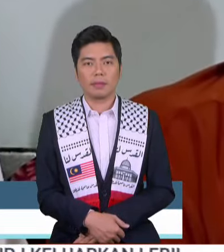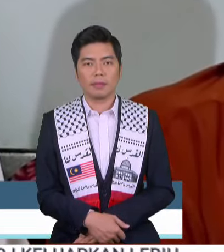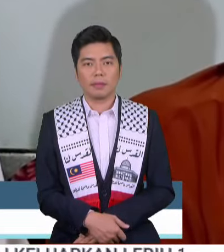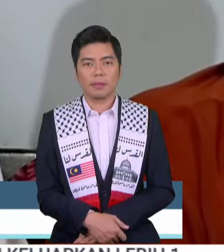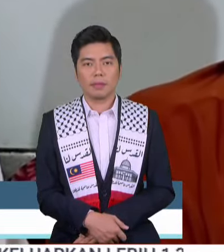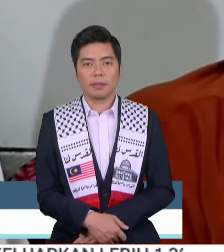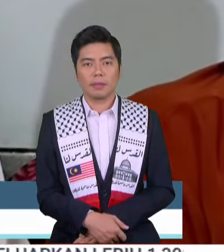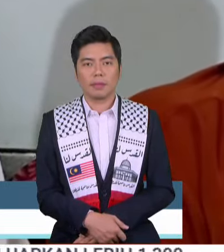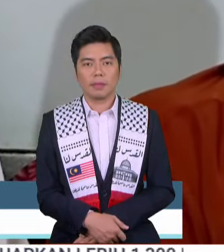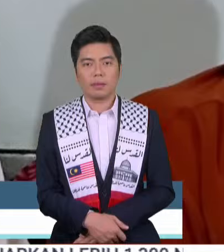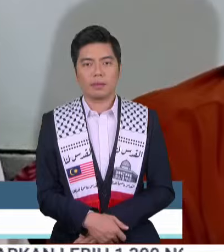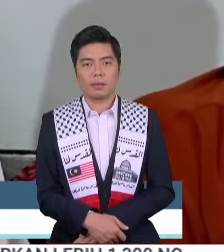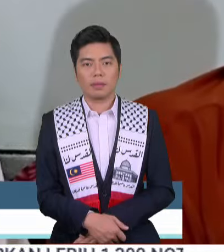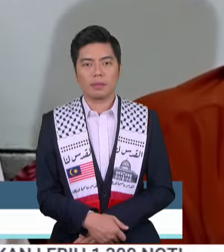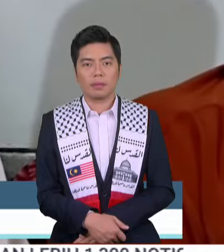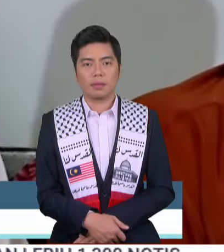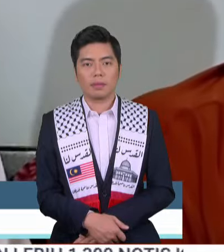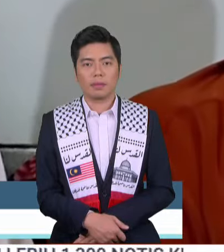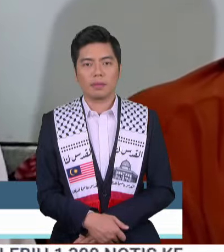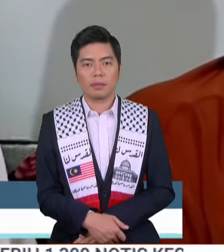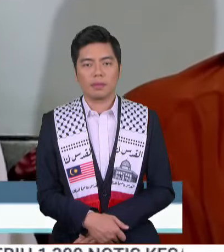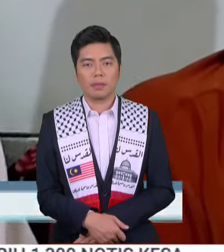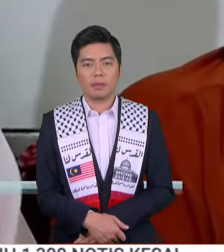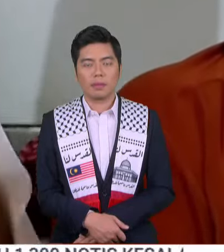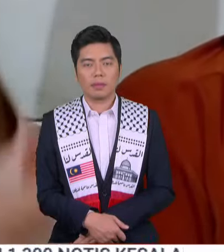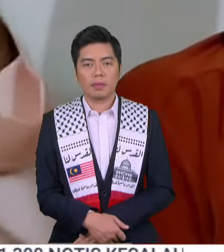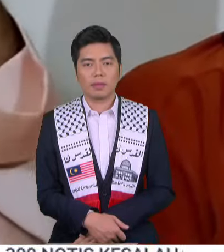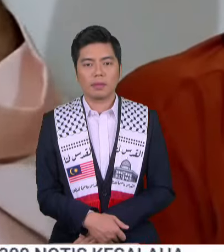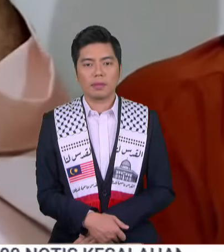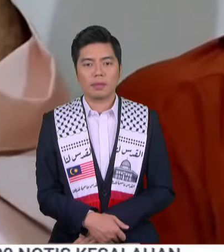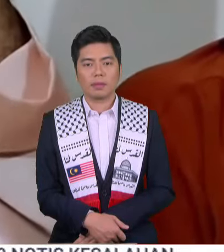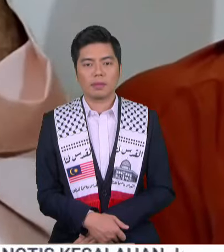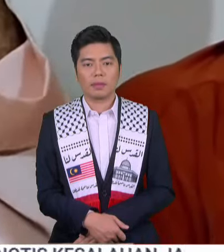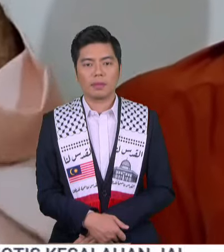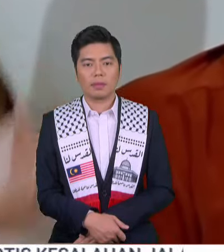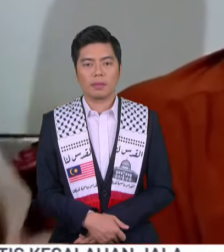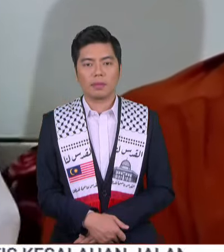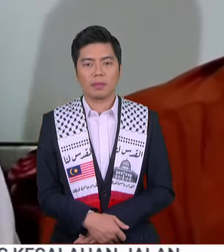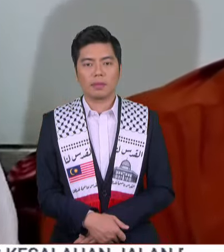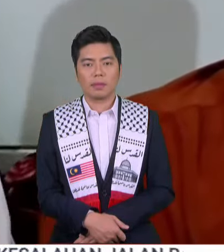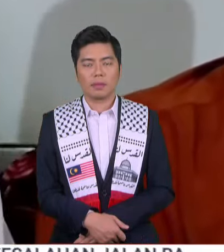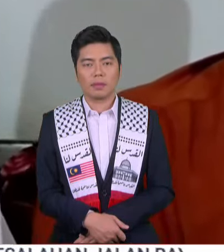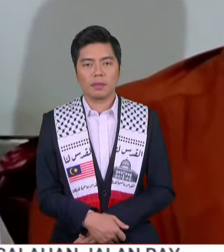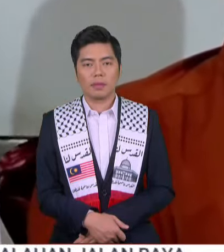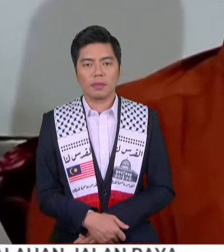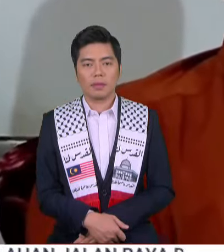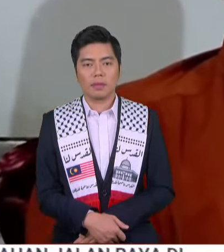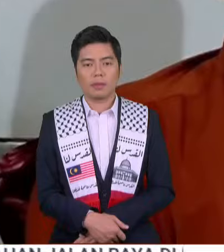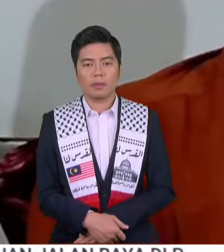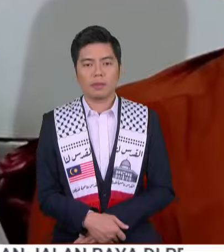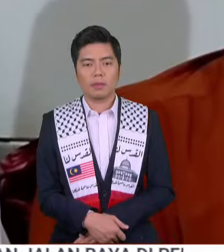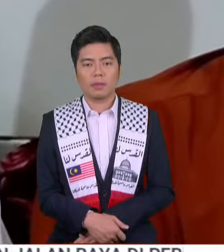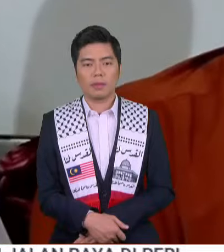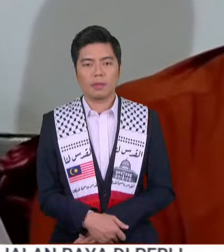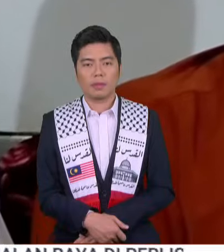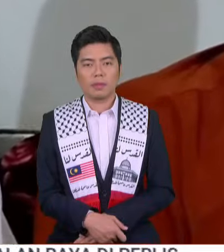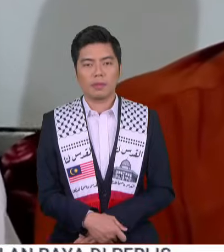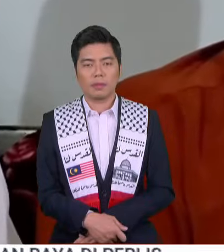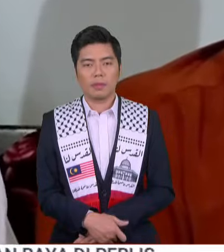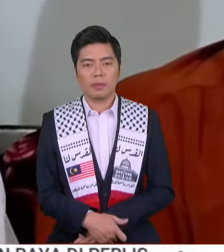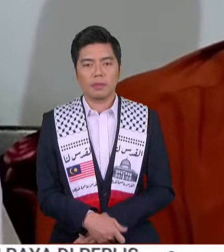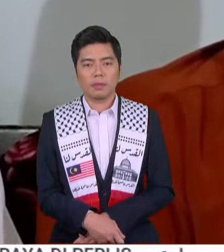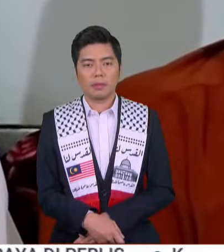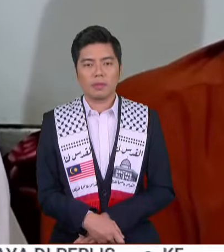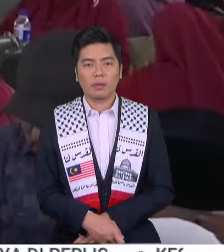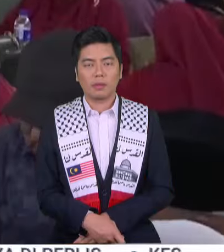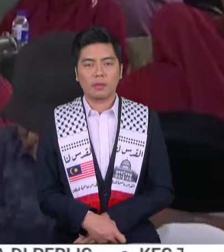menampakkan, kita menyuarakan sokongan kita kepada Datuk Seri Anwar sebagai Perdana Menteri kita yang diterima